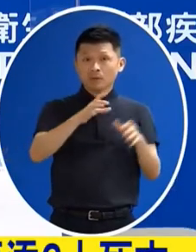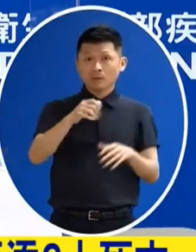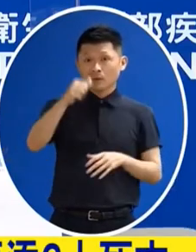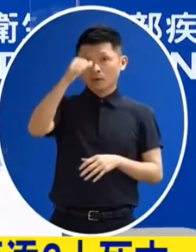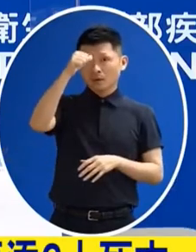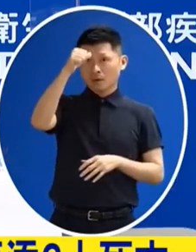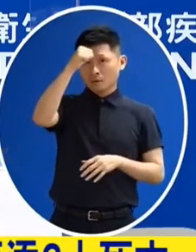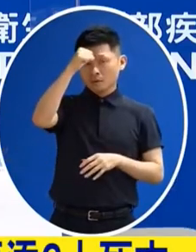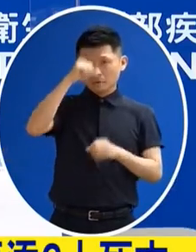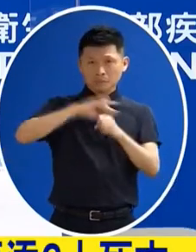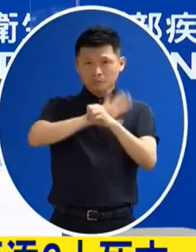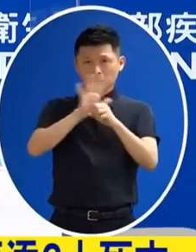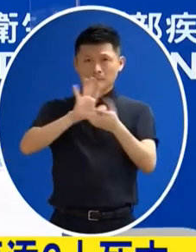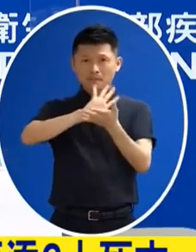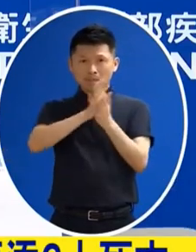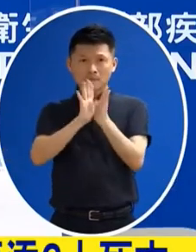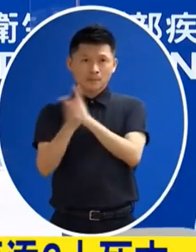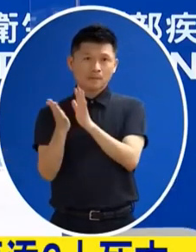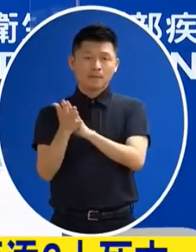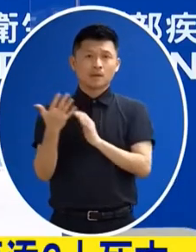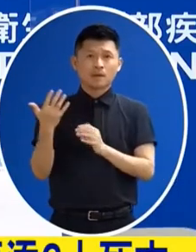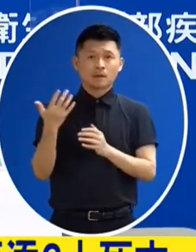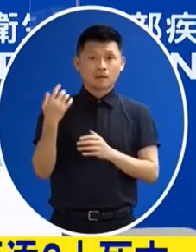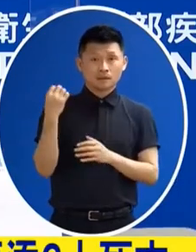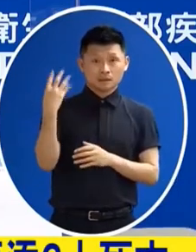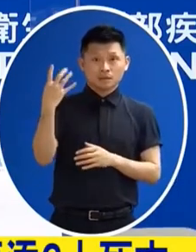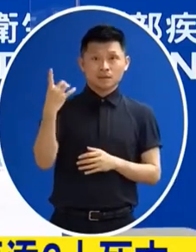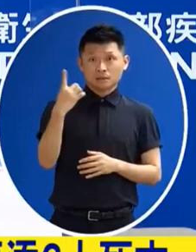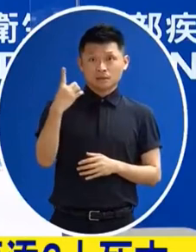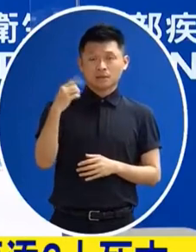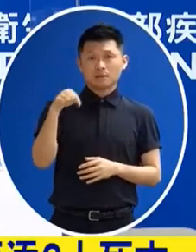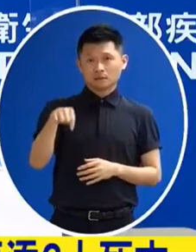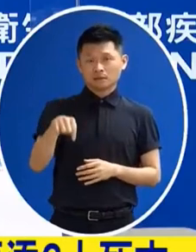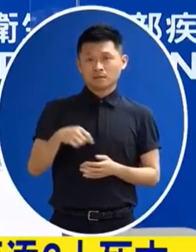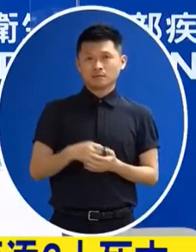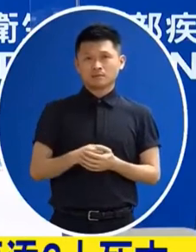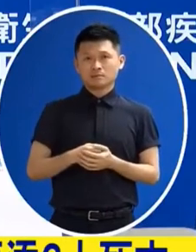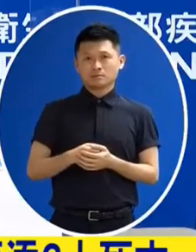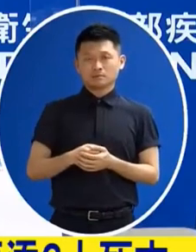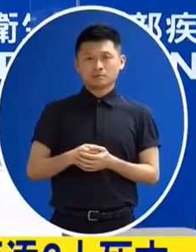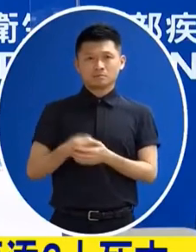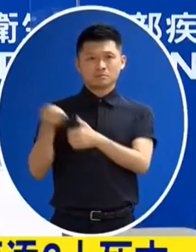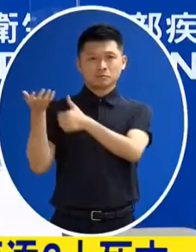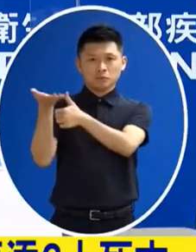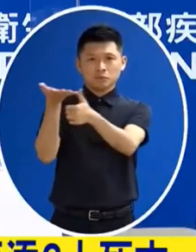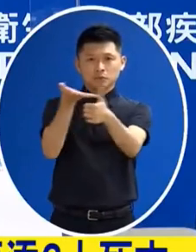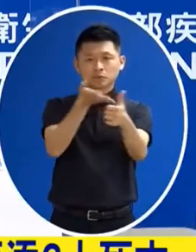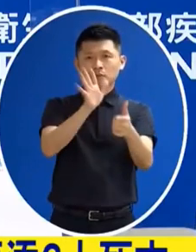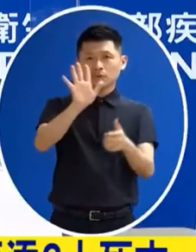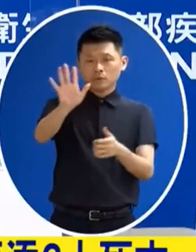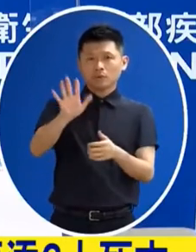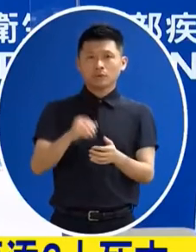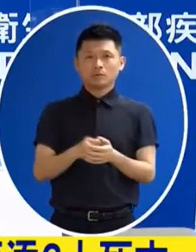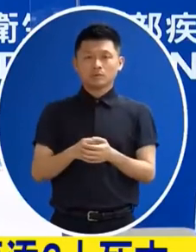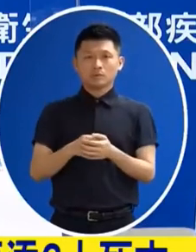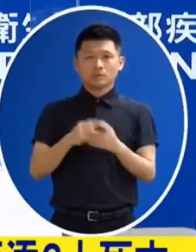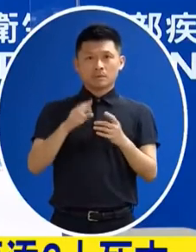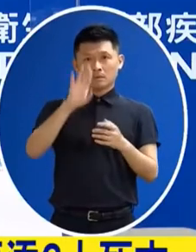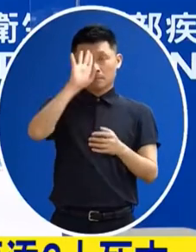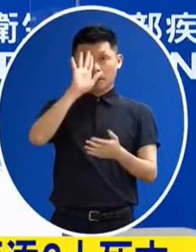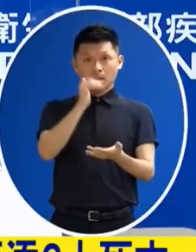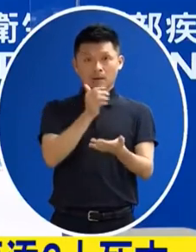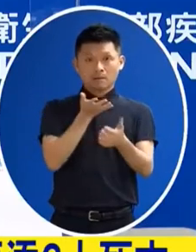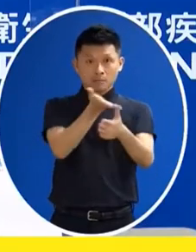Delta 因为这个变异株的关系，那相对的疫情看起来都有一些在往上